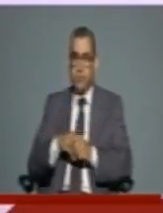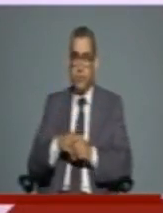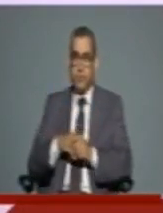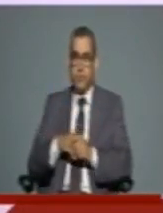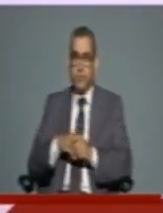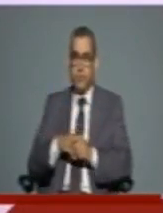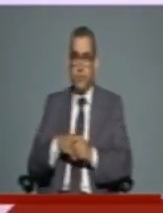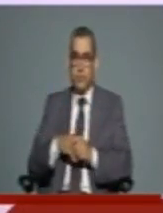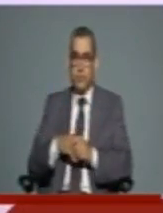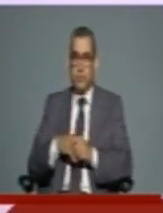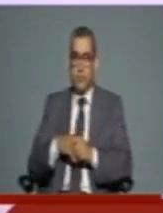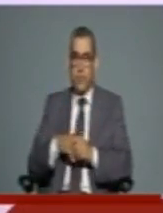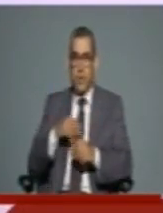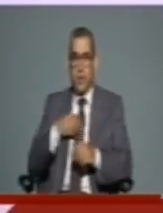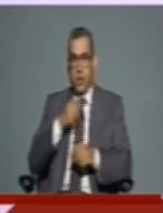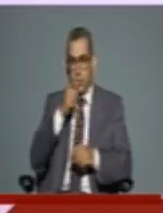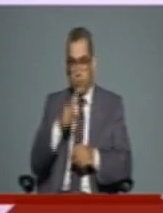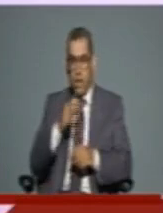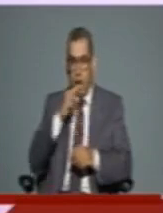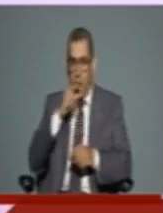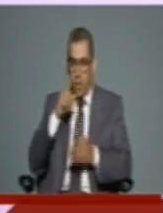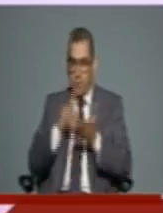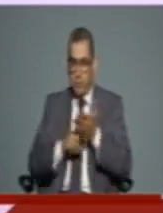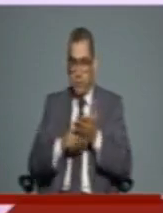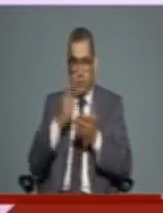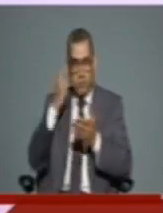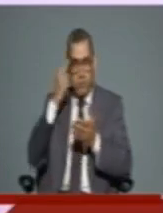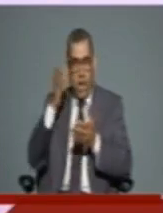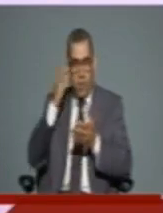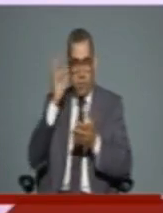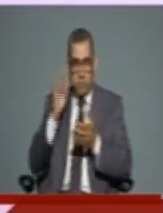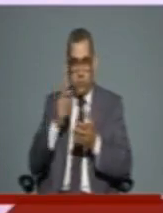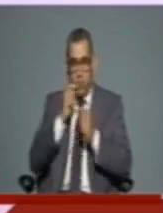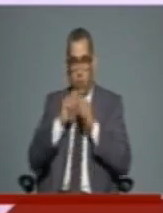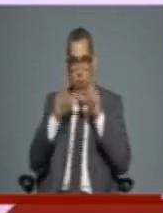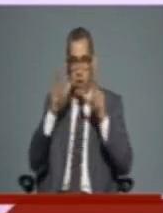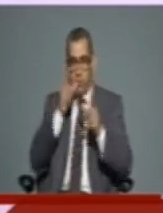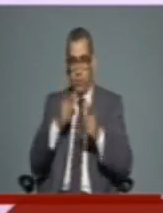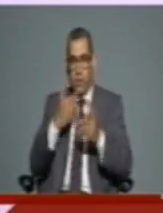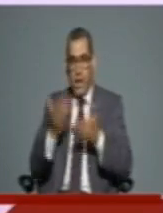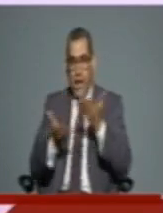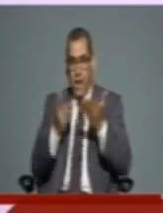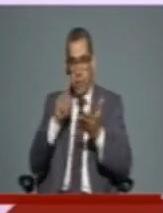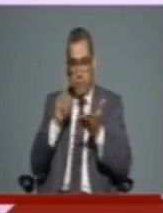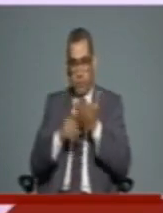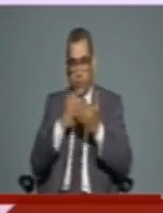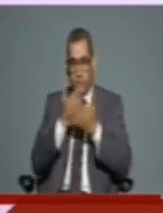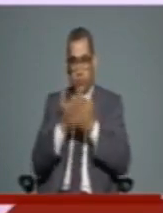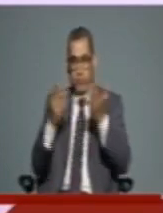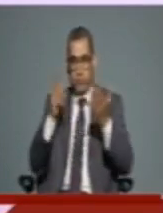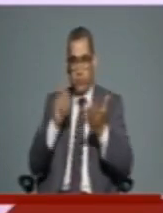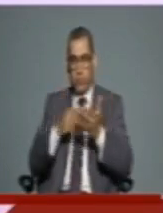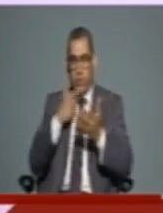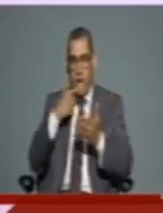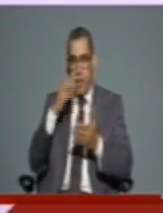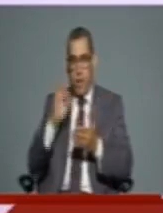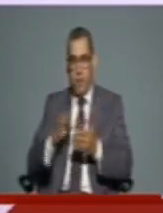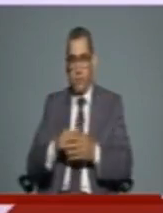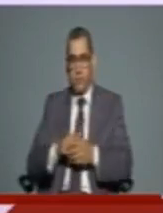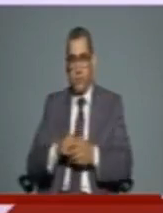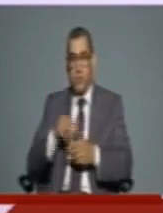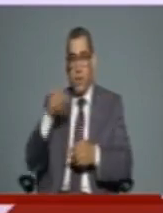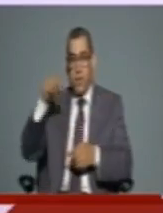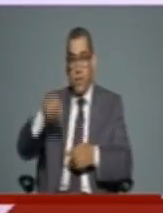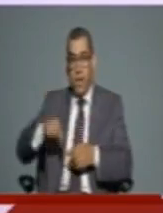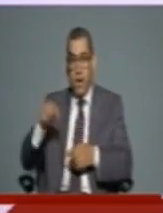أنا بتكلم كلام يعني علمي مثبت، مش بتكلم حاجات عشان نقولها كده. فالنهاردة